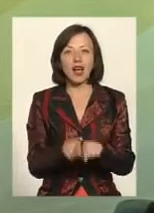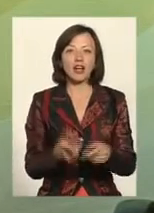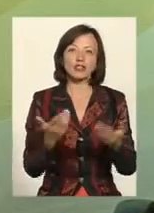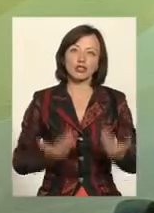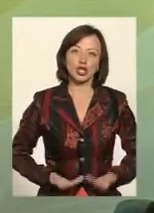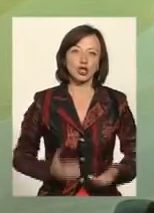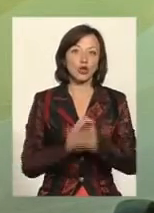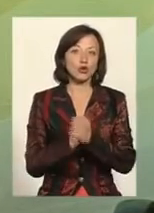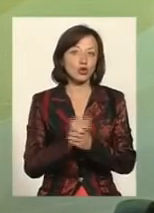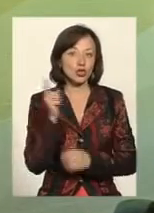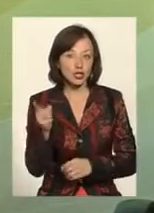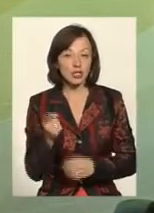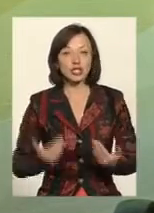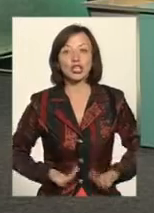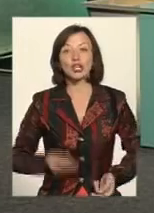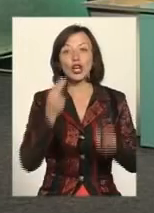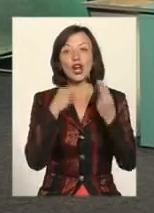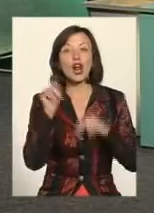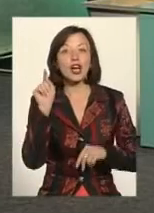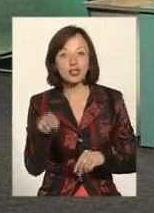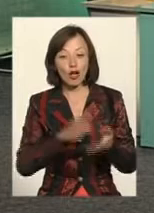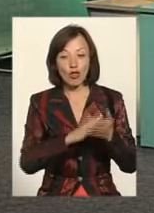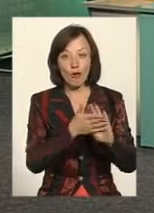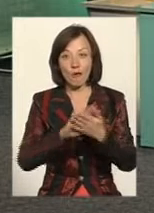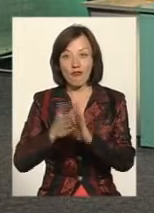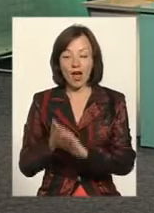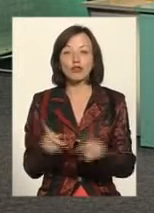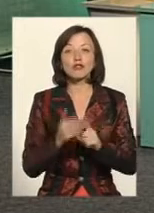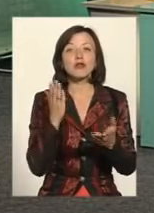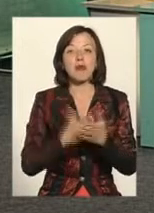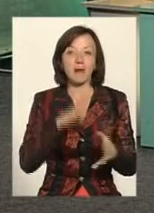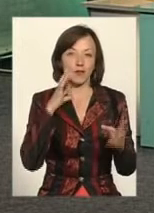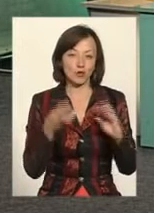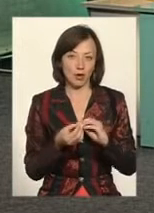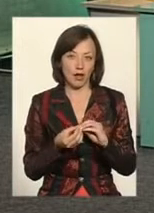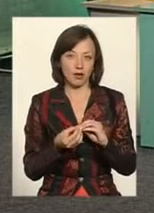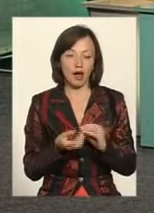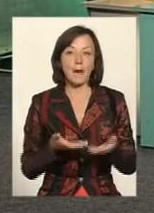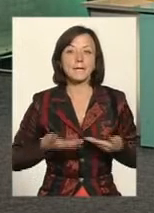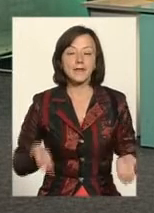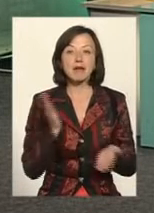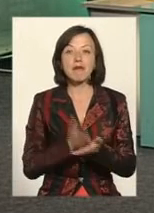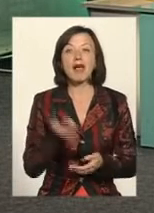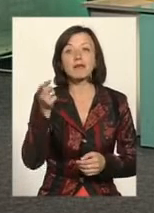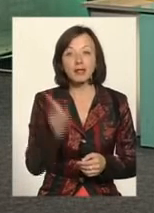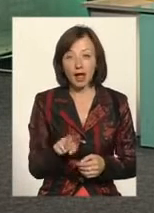дружніше їм. Так жити краще їм. Домовляється. І що ми маємо в результаті? Ми маємо те, що